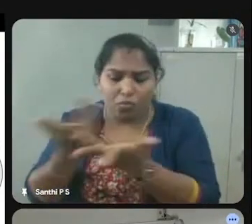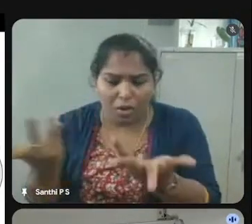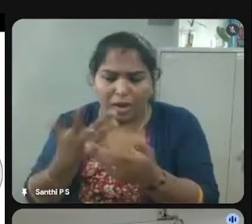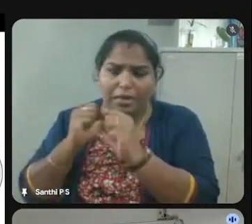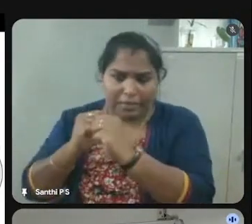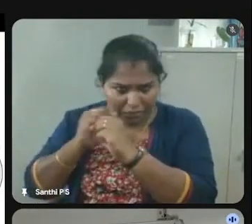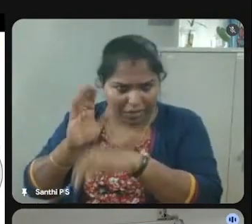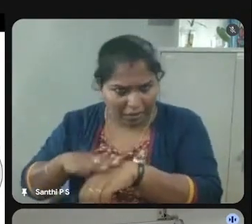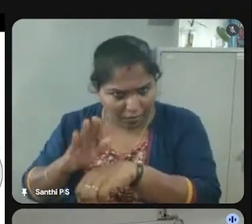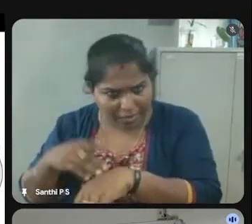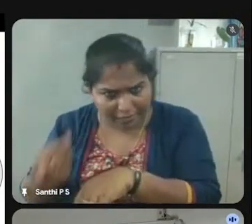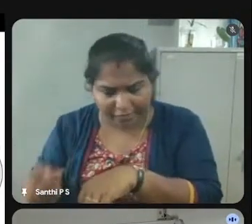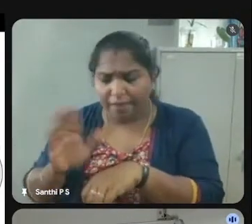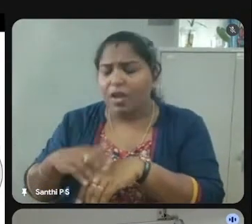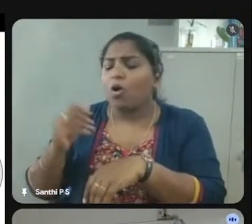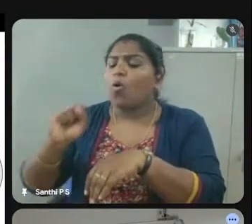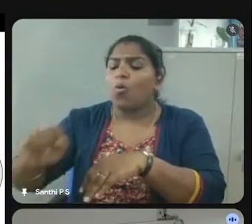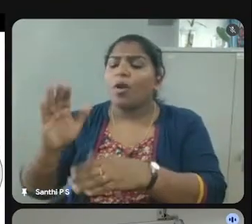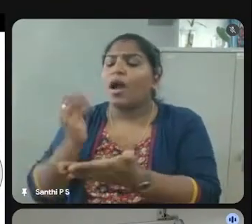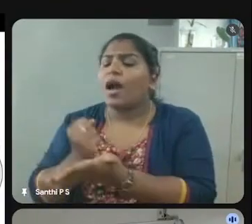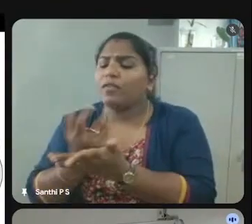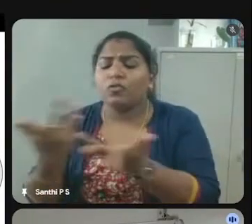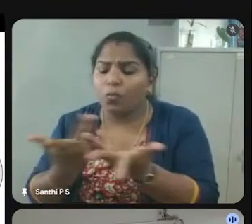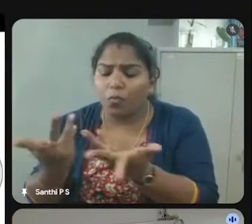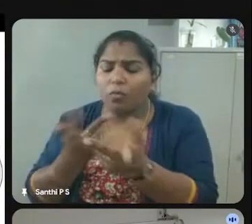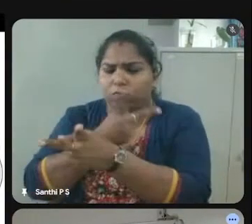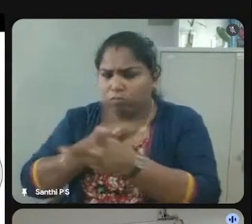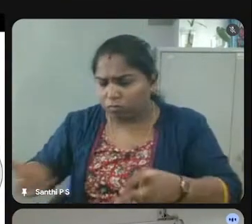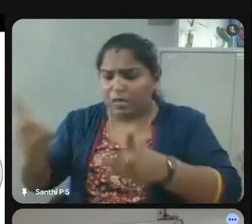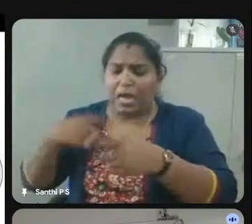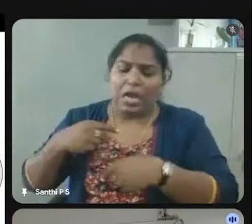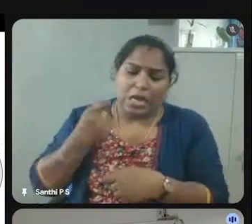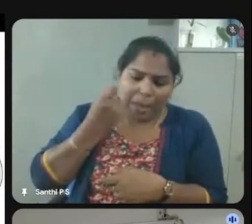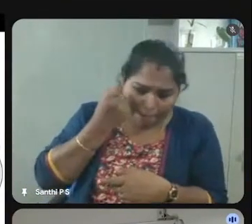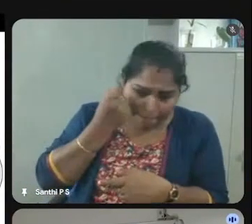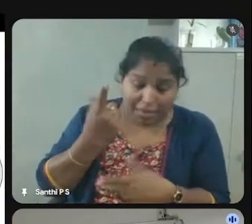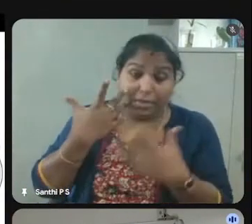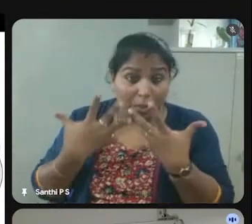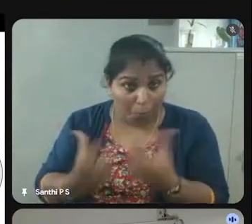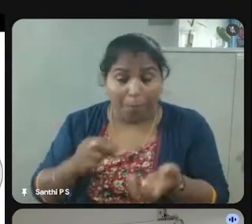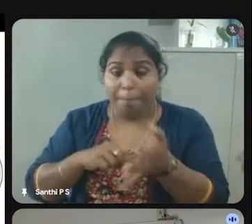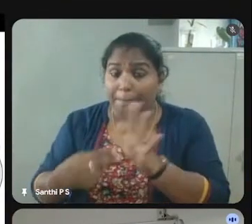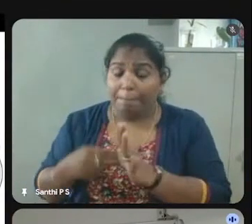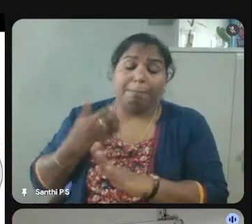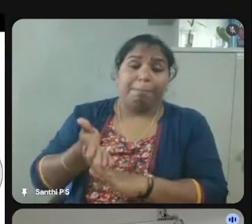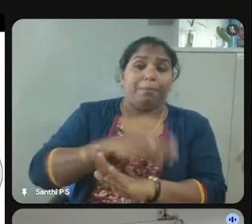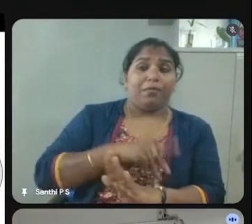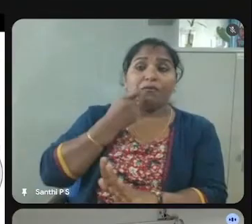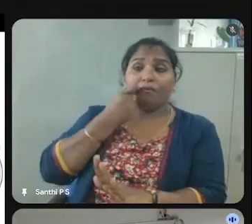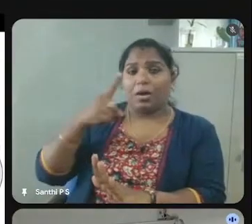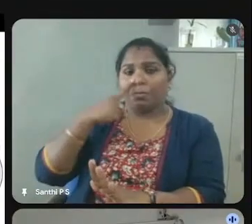അവർക്ക് എന്തെങ്കിലും പ്രയാസങ്ങളുണ്ടോ, അവരുടെ ആവശ്യങ്ങൾ എന്തൊക്കെയാണ് എന്ന് കണ്ടറിഞ്ഞ് പെരുമാറണമെങ്കിൽ ഈ മാനസികാരോഗ്യം, നമ്മുടെ മാനസികാരോഗ്യം